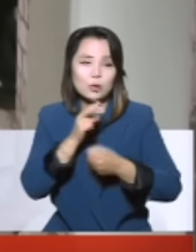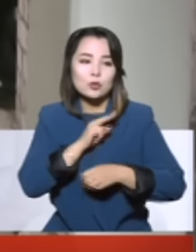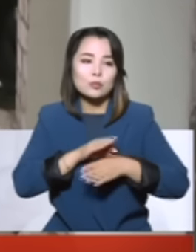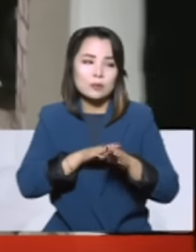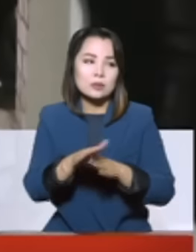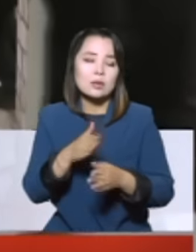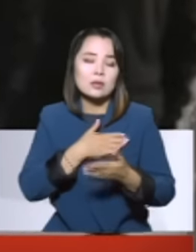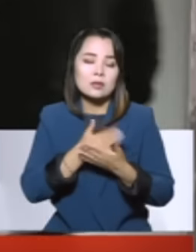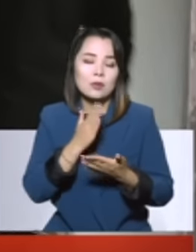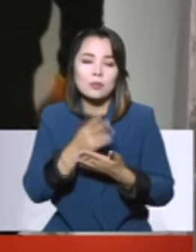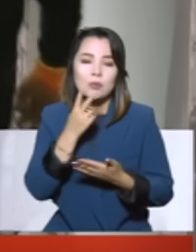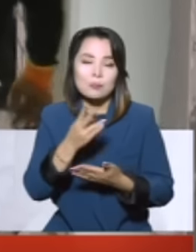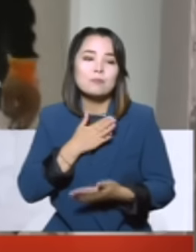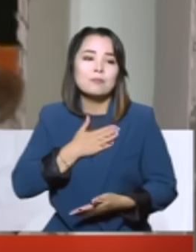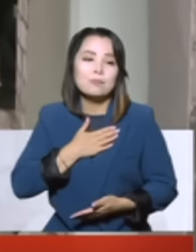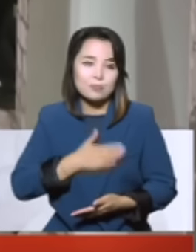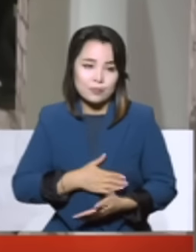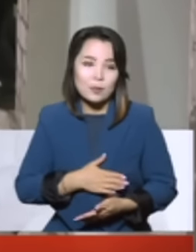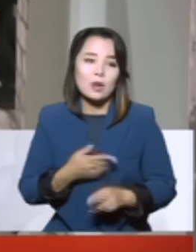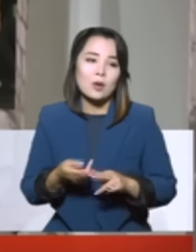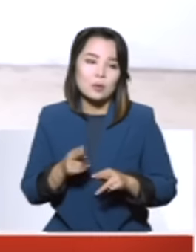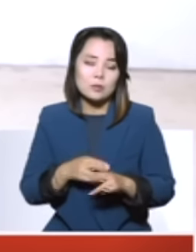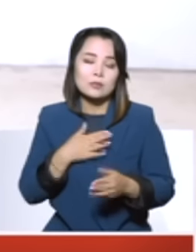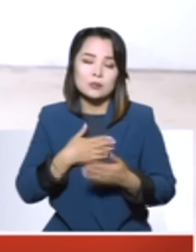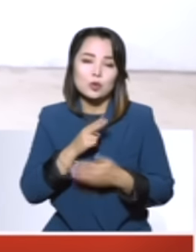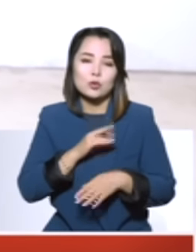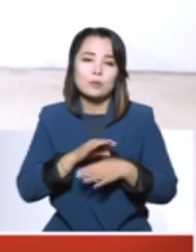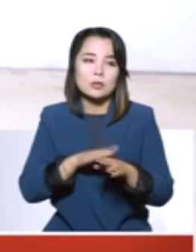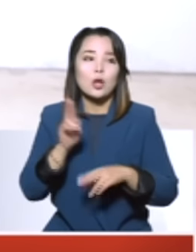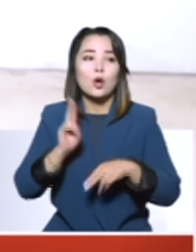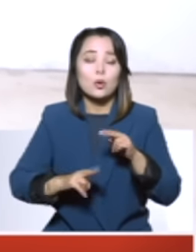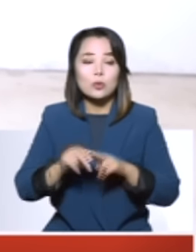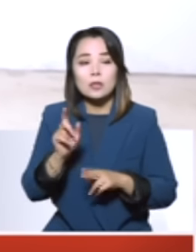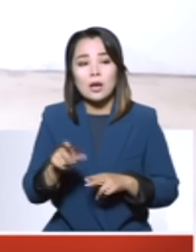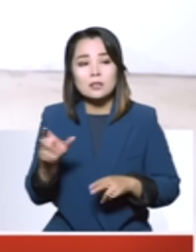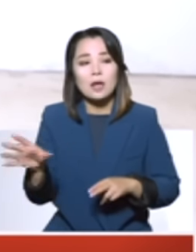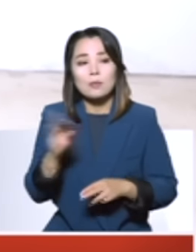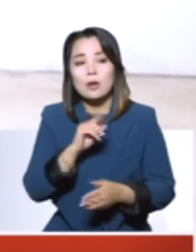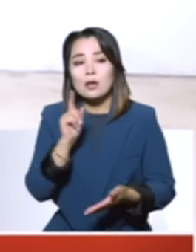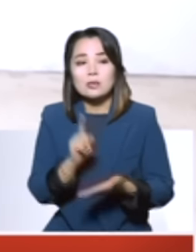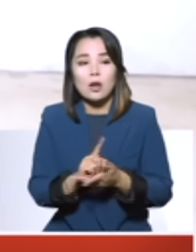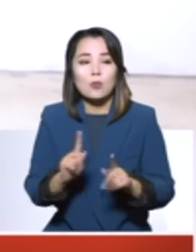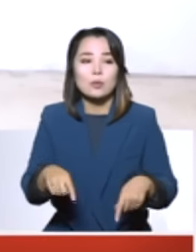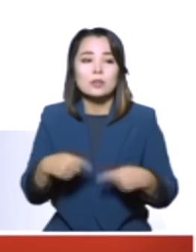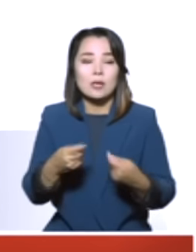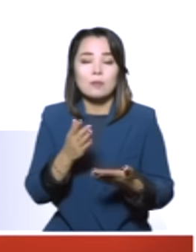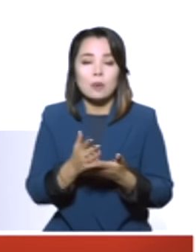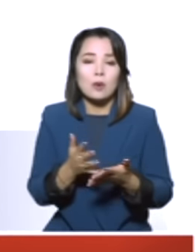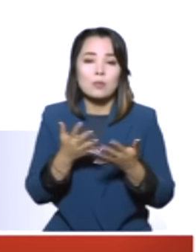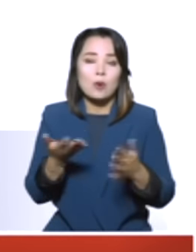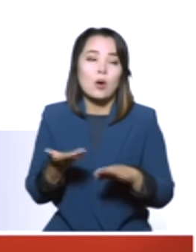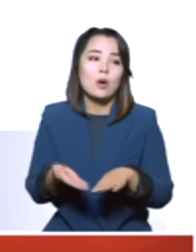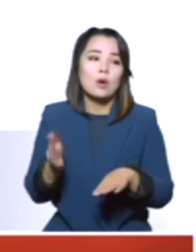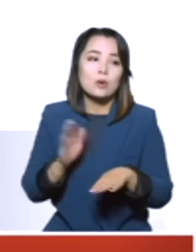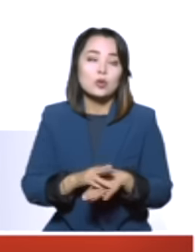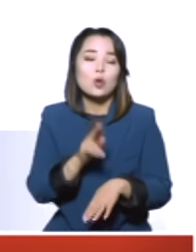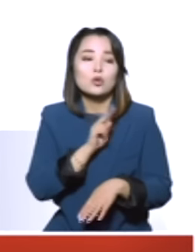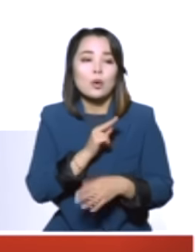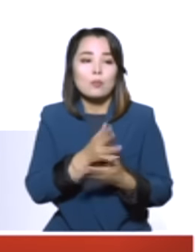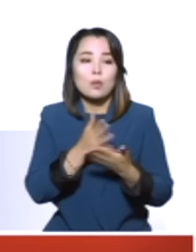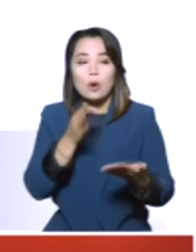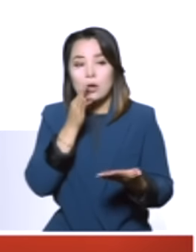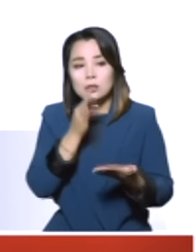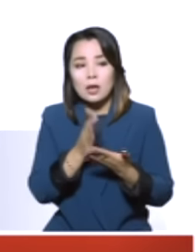әпедемі оң-поң істеп жатыр екен, шапшаң істейді. Құрылысшыларға артылған міндет көп, ауыр жұмыс мол жауапкершілікті талап